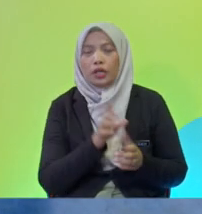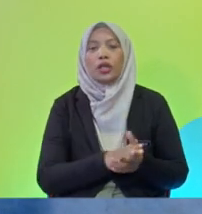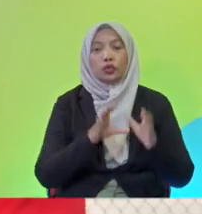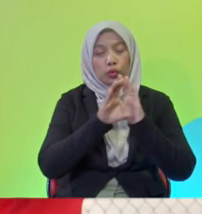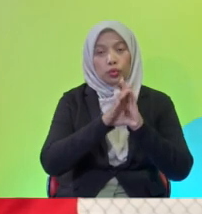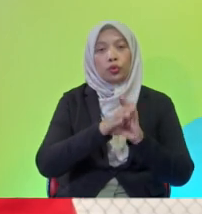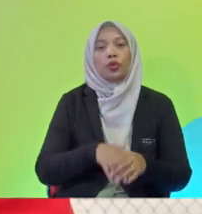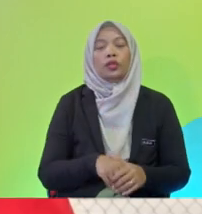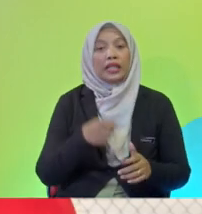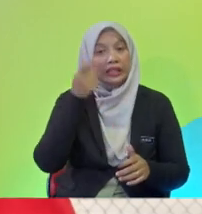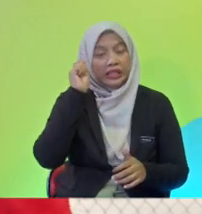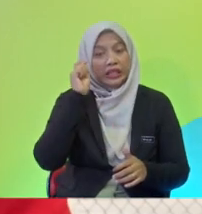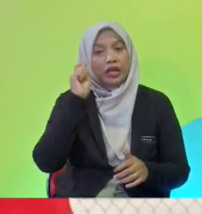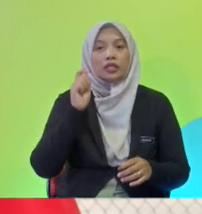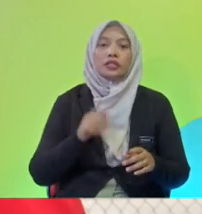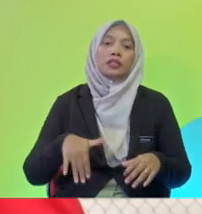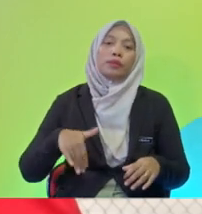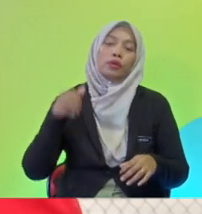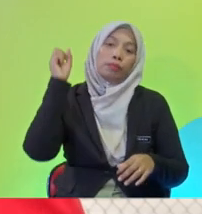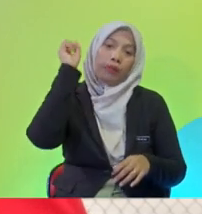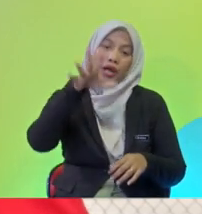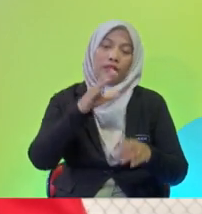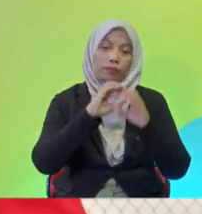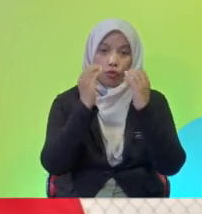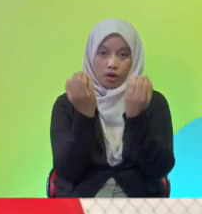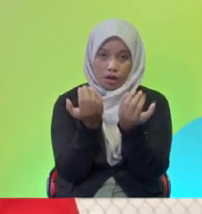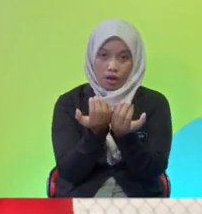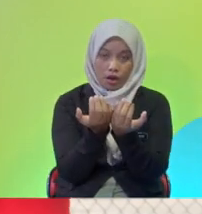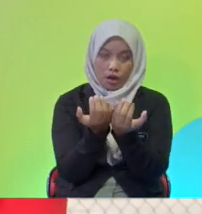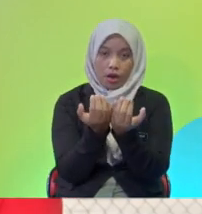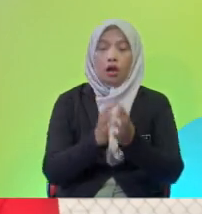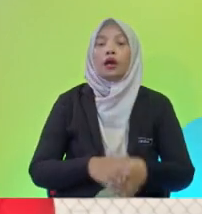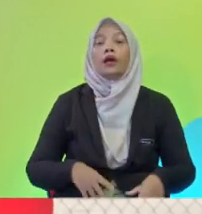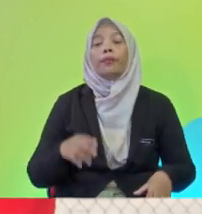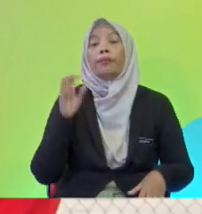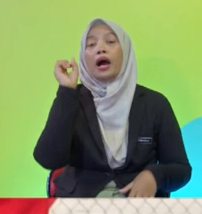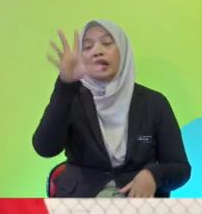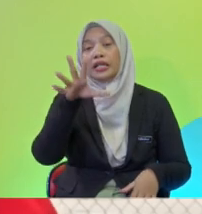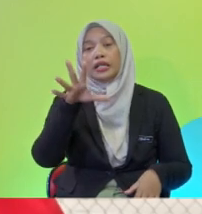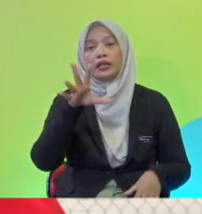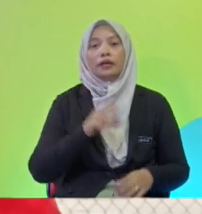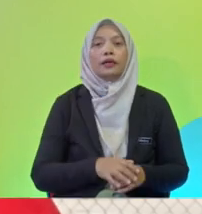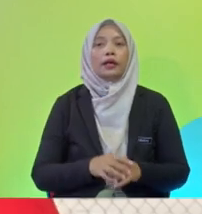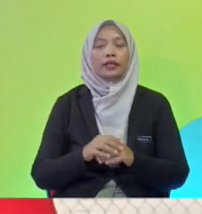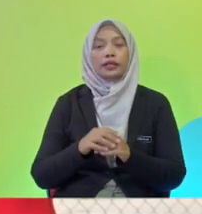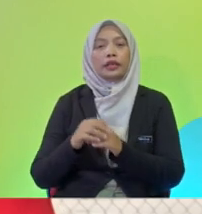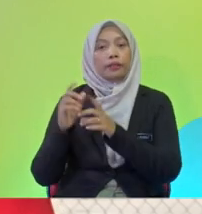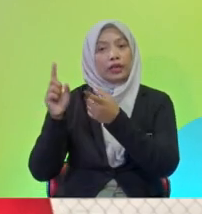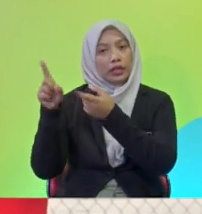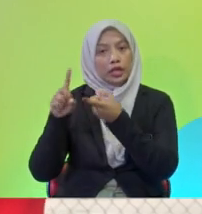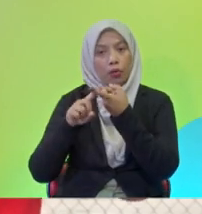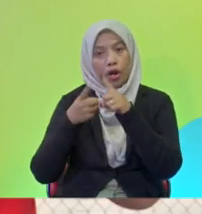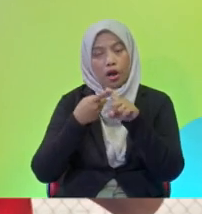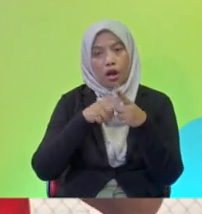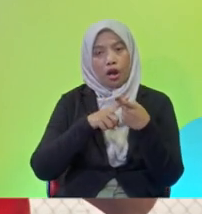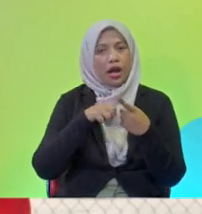tadi. Sebelum mereka membaling bola pada Aiman tadi kan, okey, nampak tak murid-murid itu baling, dia mesti dah berpakat.